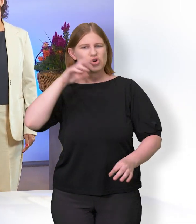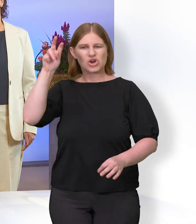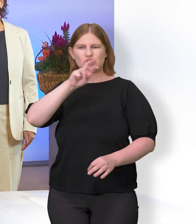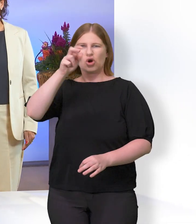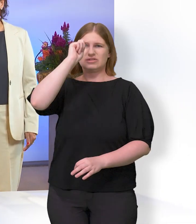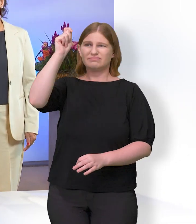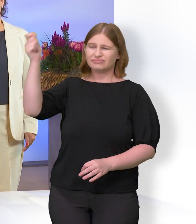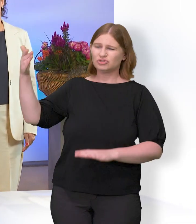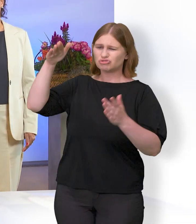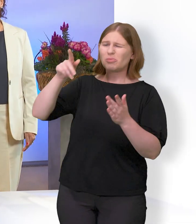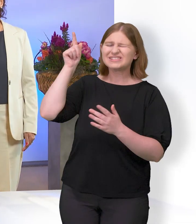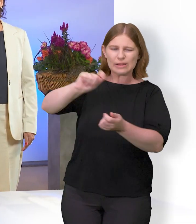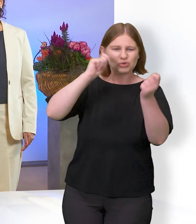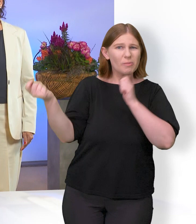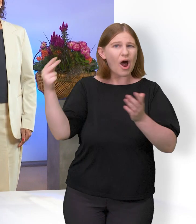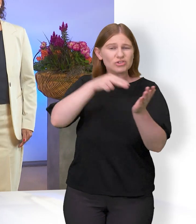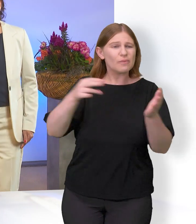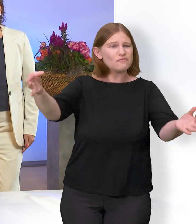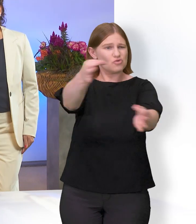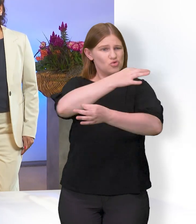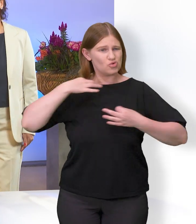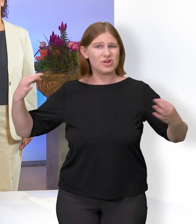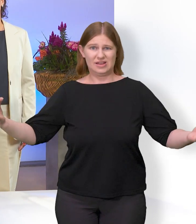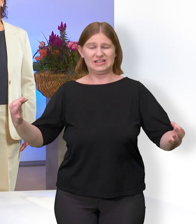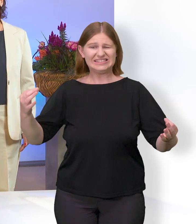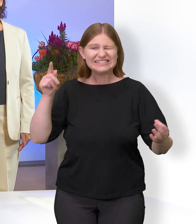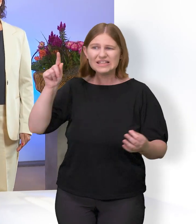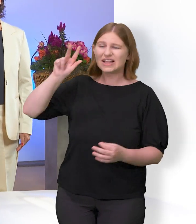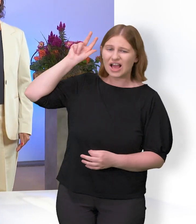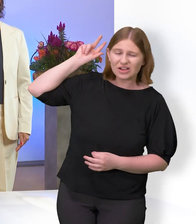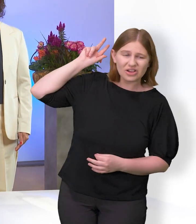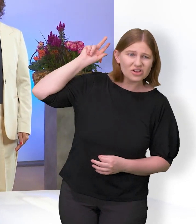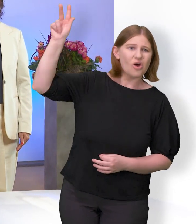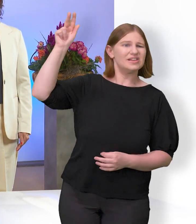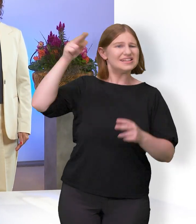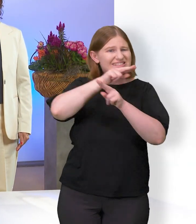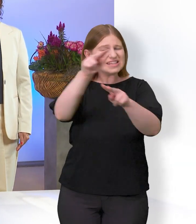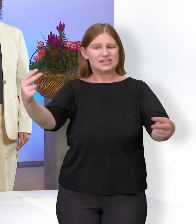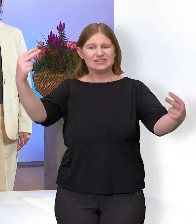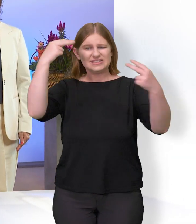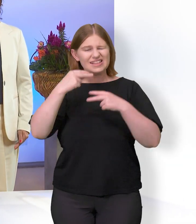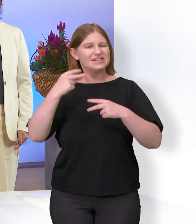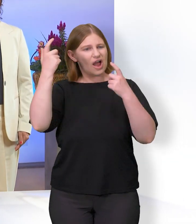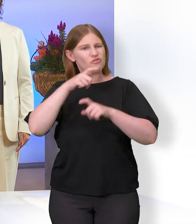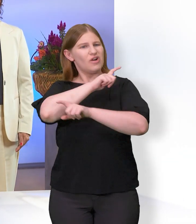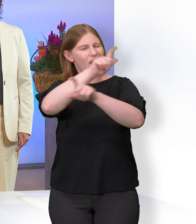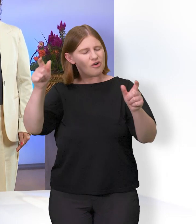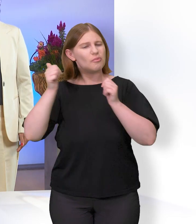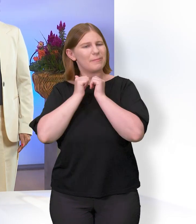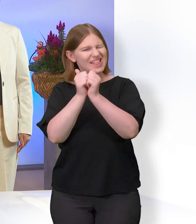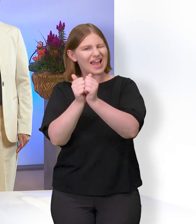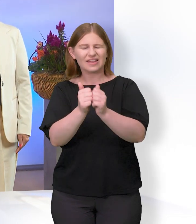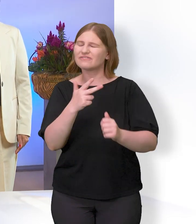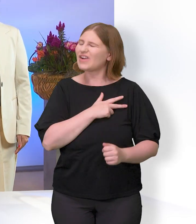Kreuz gestorben und auferstanden ist, dass dieser Gott Sie und mich sieht, wirklich